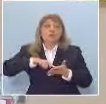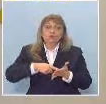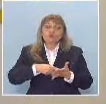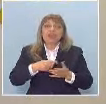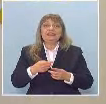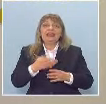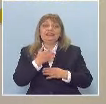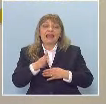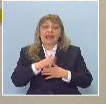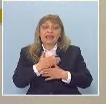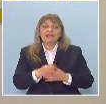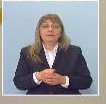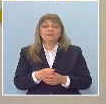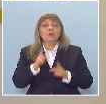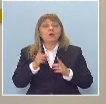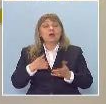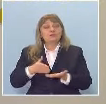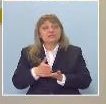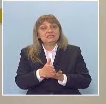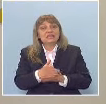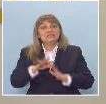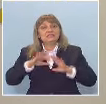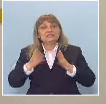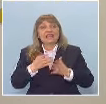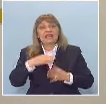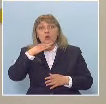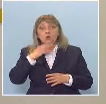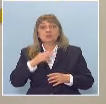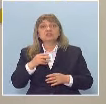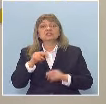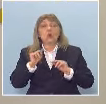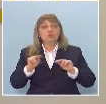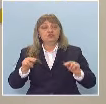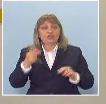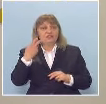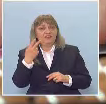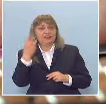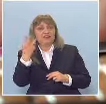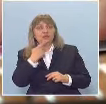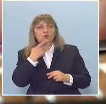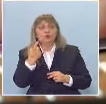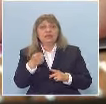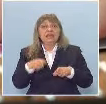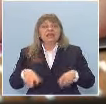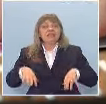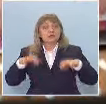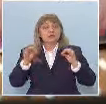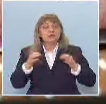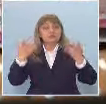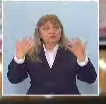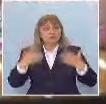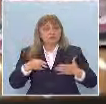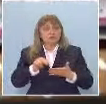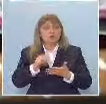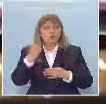това е хубавото, че децата, когато преминат през целия курс на обучение, който е около 2-3 години, всъщност те са подготвени по аритметика до